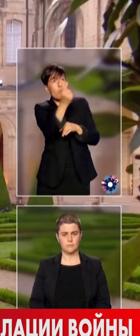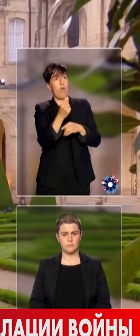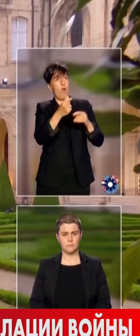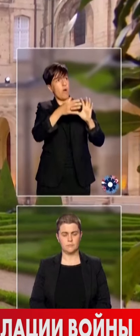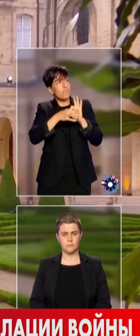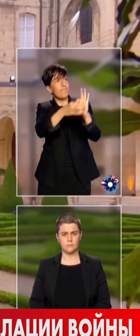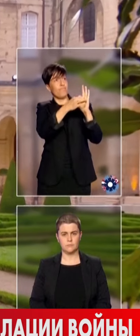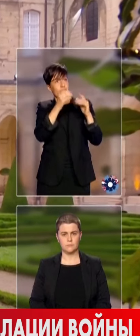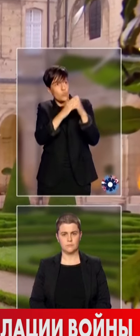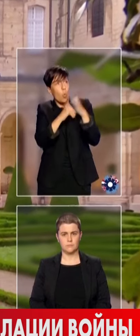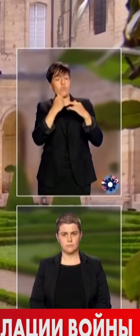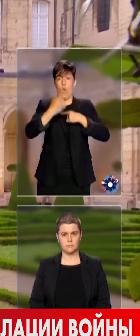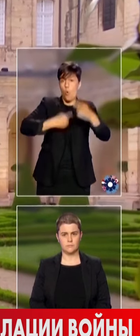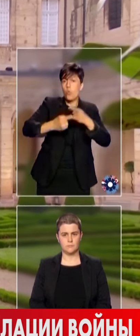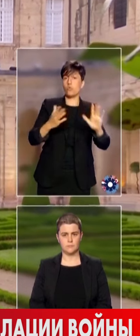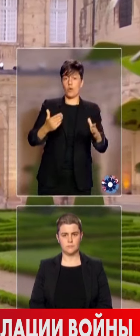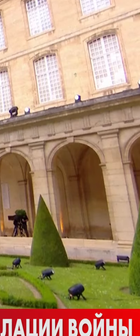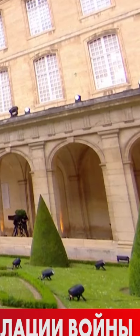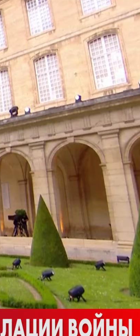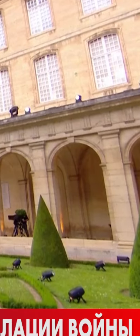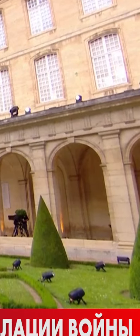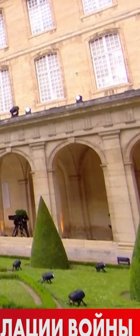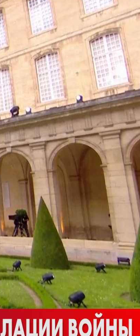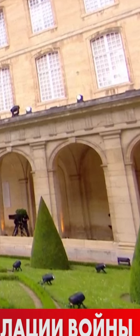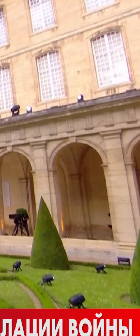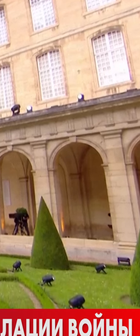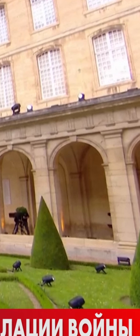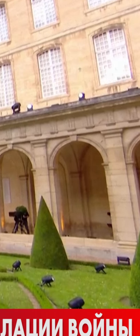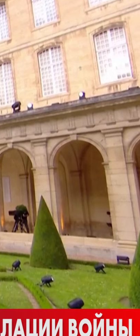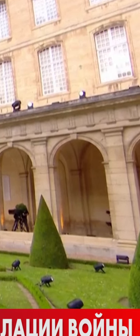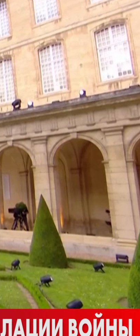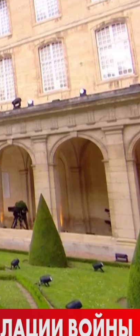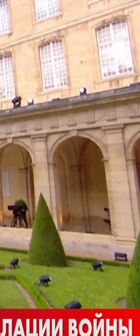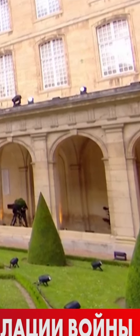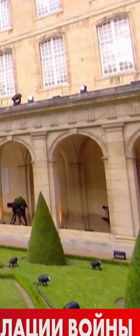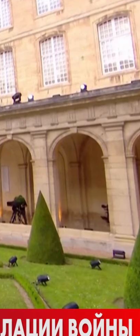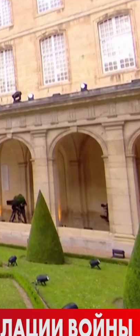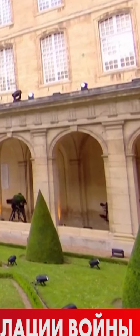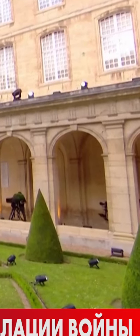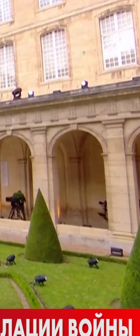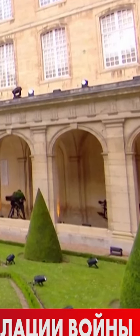учитывать, что приход ультраправых сил, по мнению Макрона, является угрозой для будущего Европы.